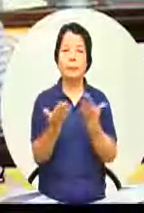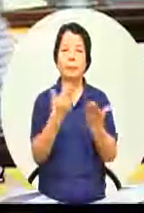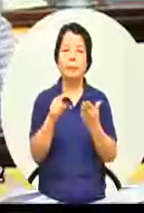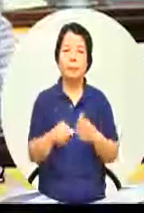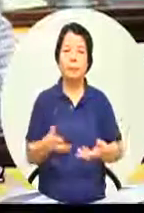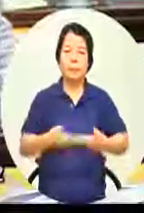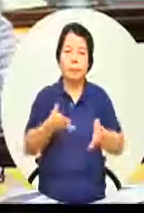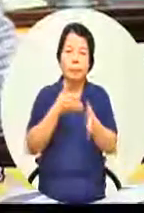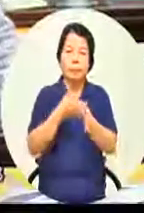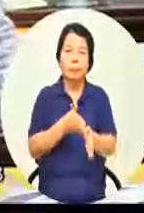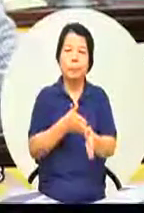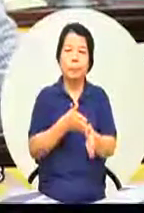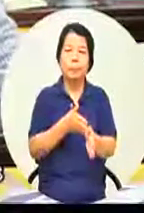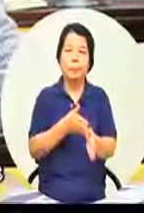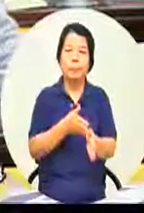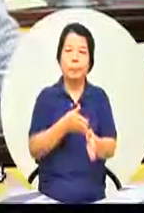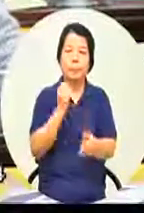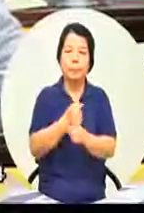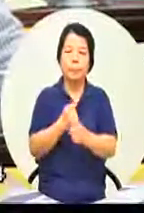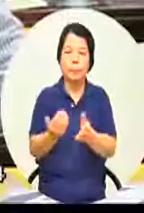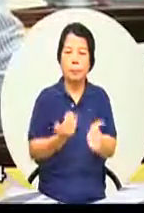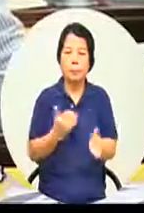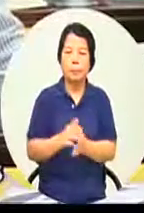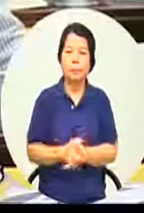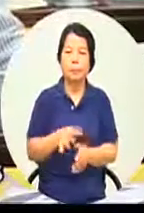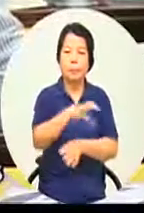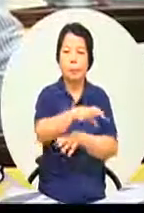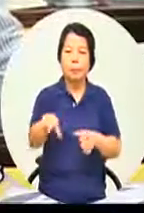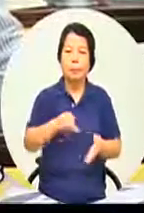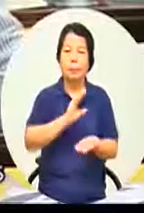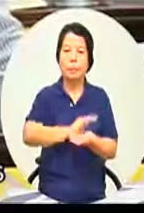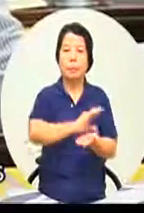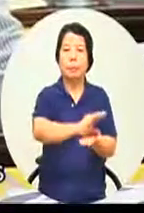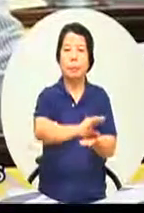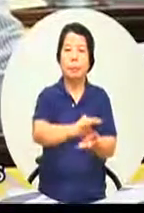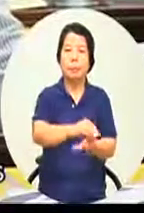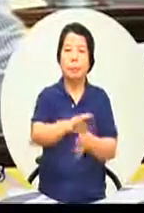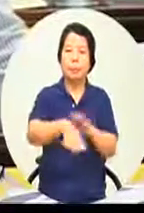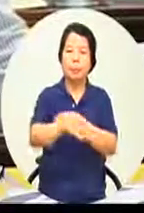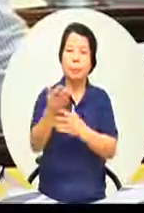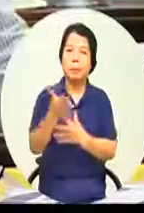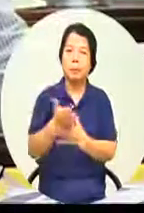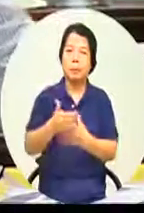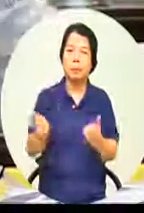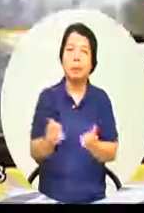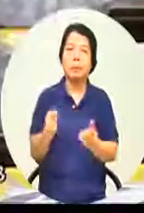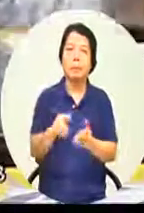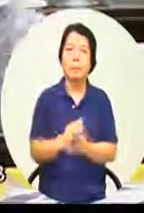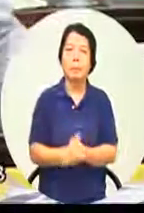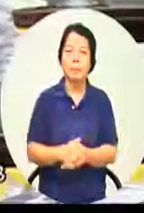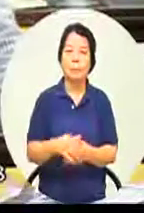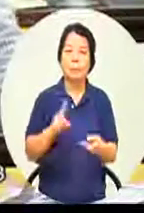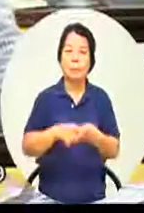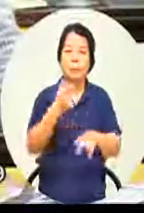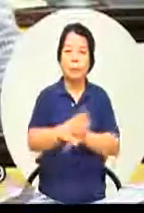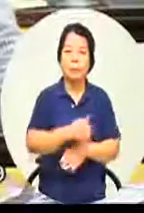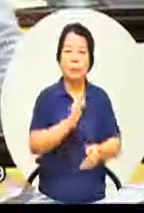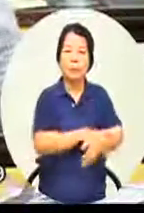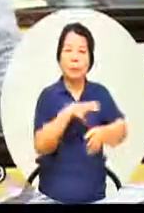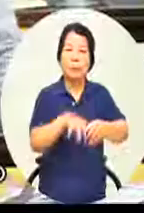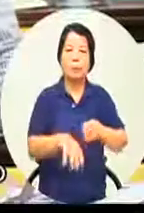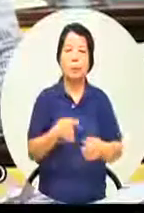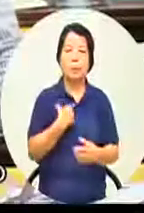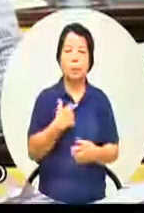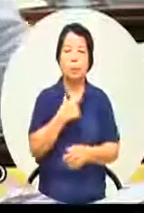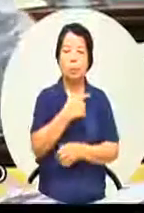轨捷运要施作的时候，周边停车的空间的问题，包含主席的左营区也好，我的选